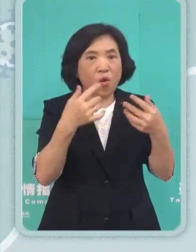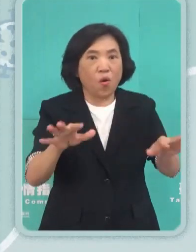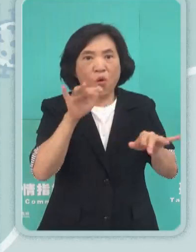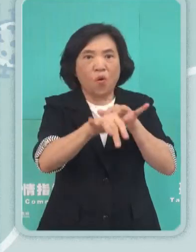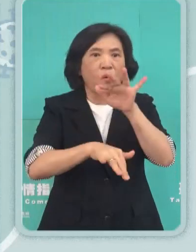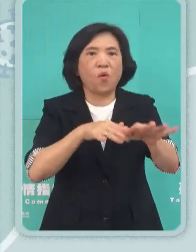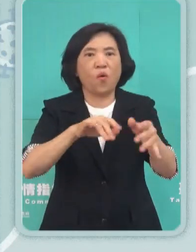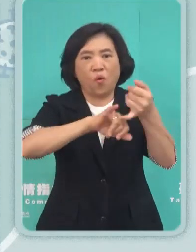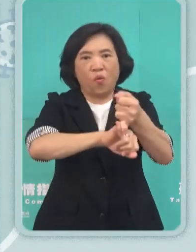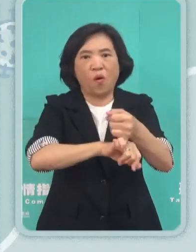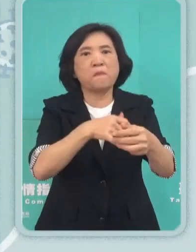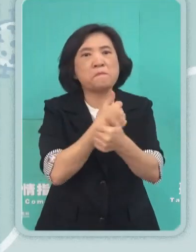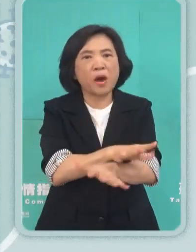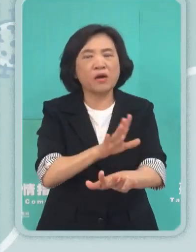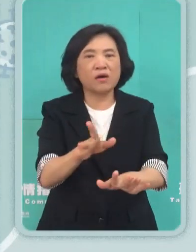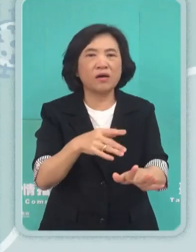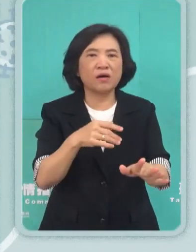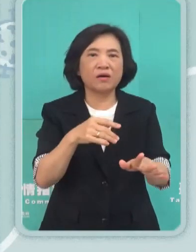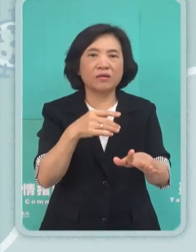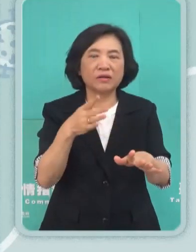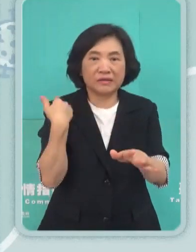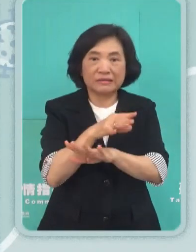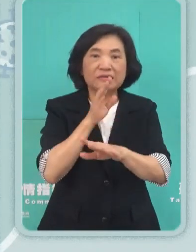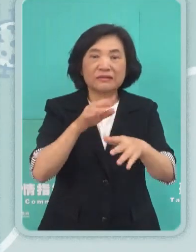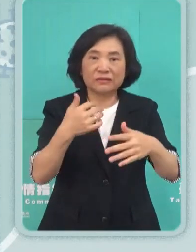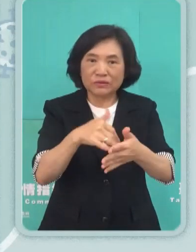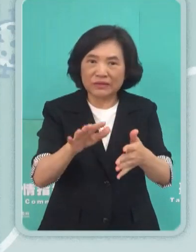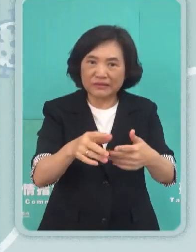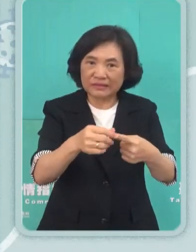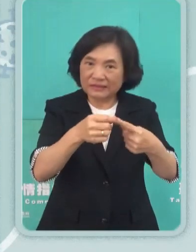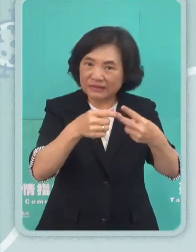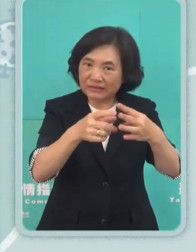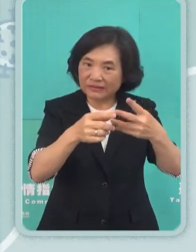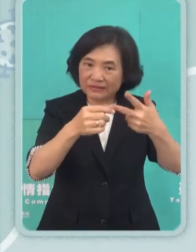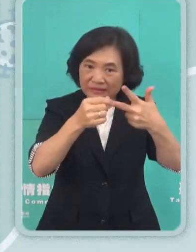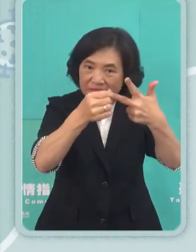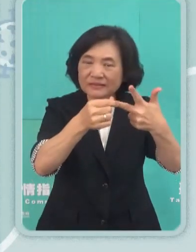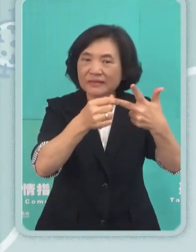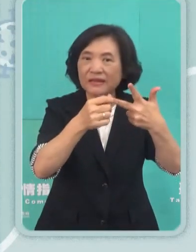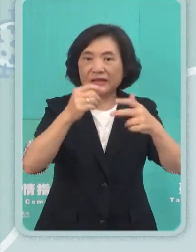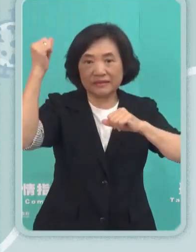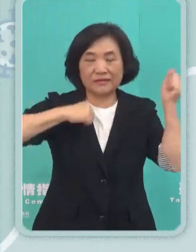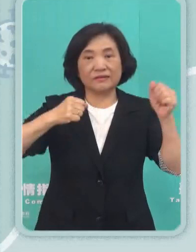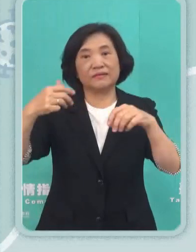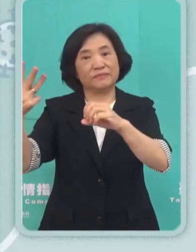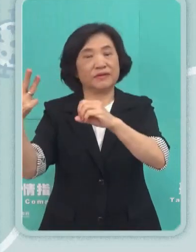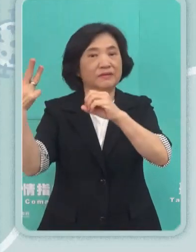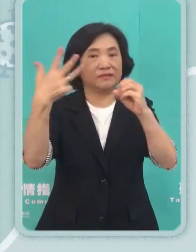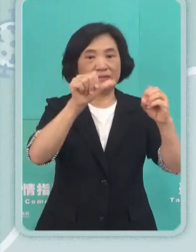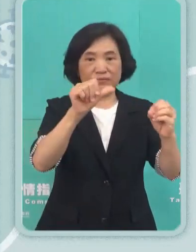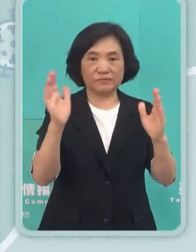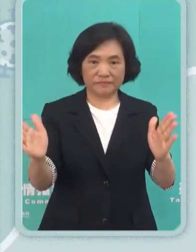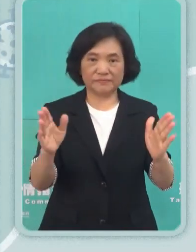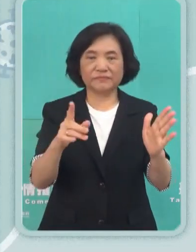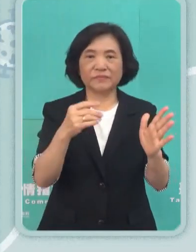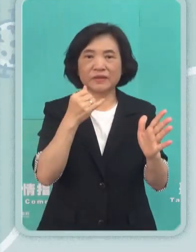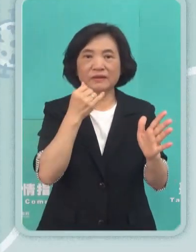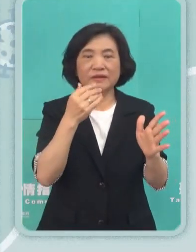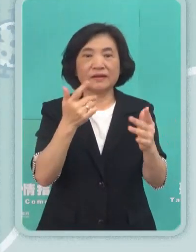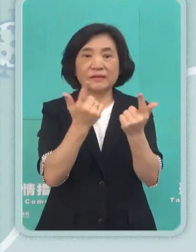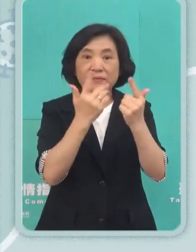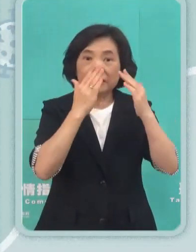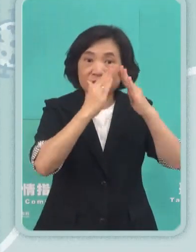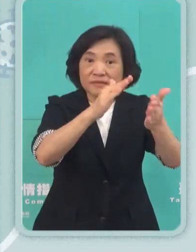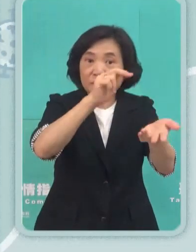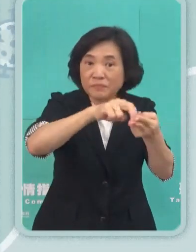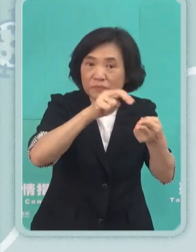应该很有经验的。这算是我们第七波的这个预约，你知道哈？一样，早上8点到下午5点的哈，不限台北